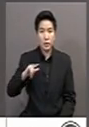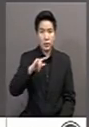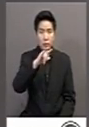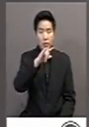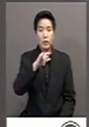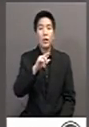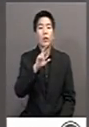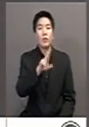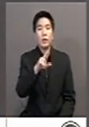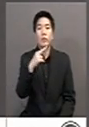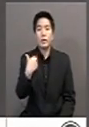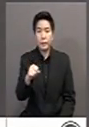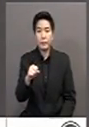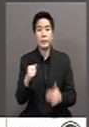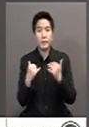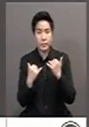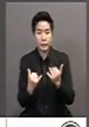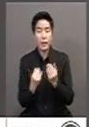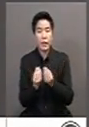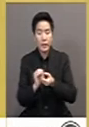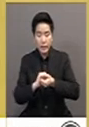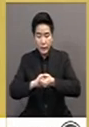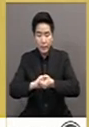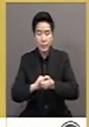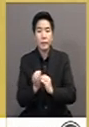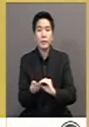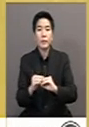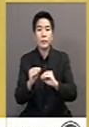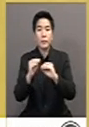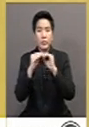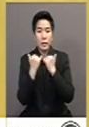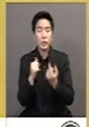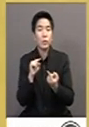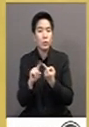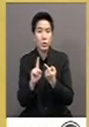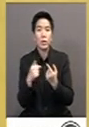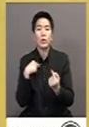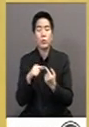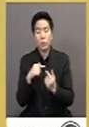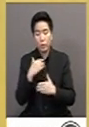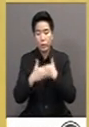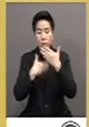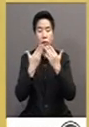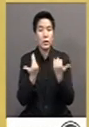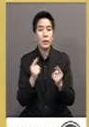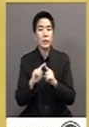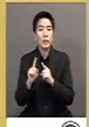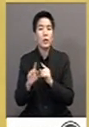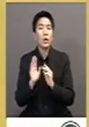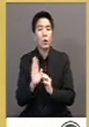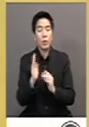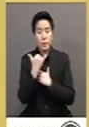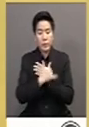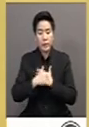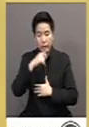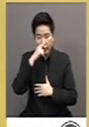ดินทรเทพยวังรางกูลให้กระชับแน่นแฟ้นยิ่งขึ้นเพื่อเสถียรภาพและความเจริญรุ่งเรืองของประชาชนทั้งสองประ